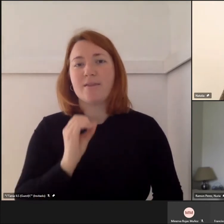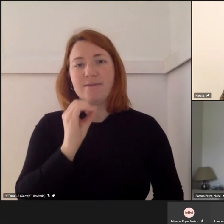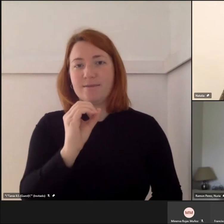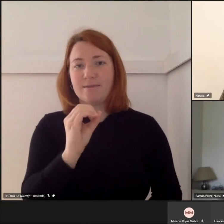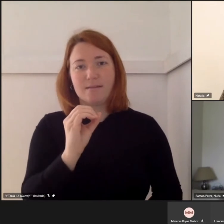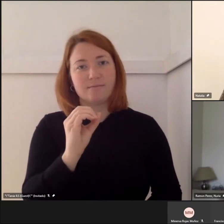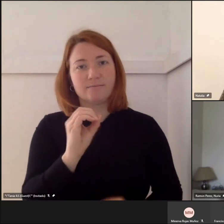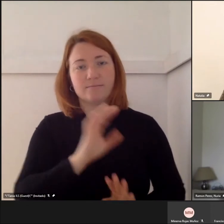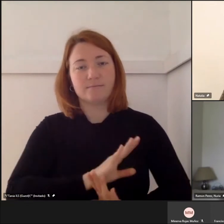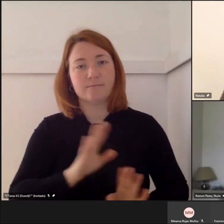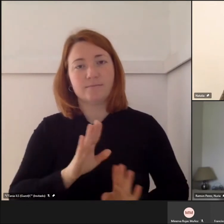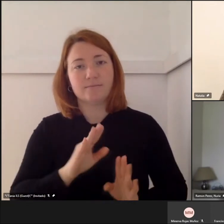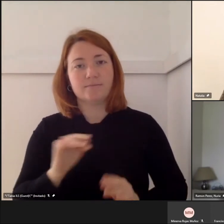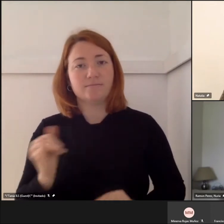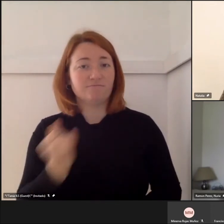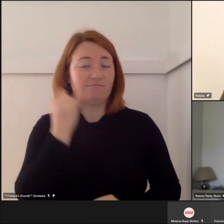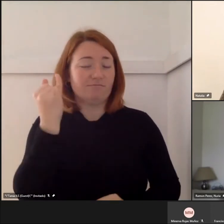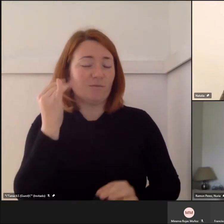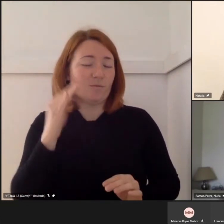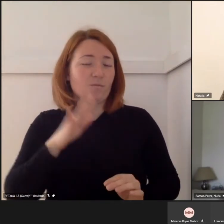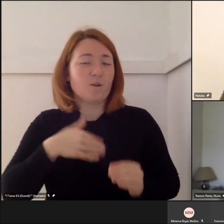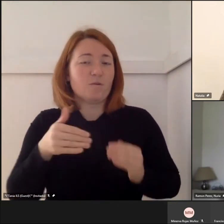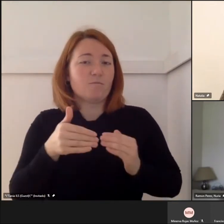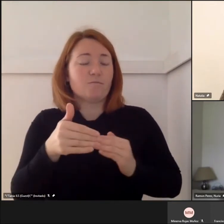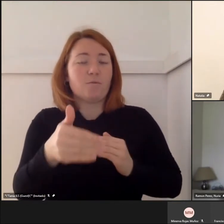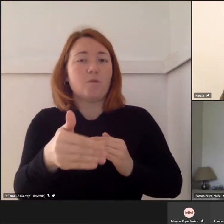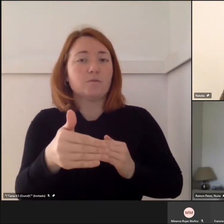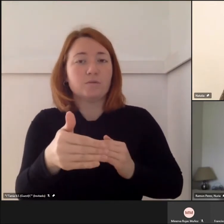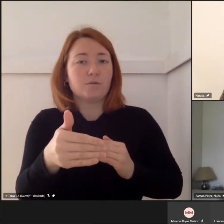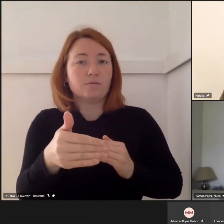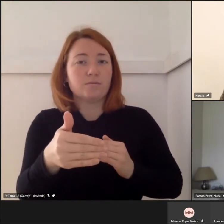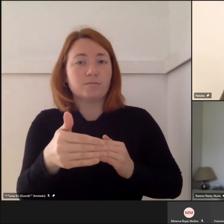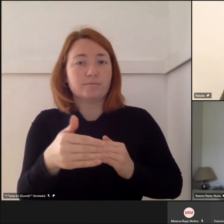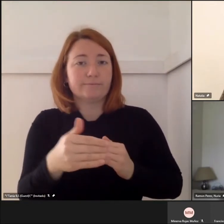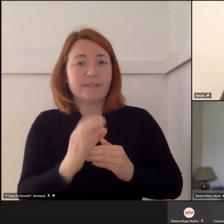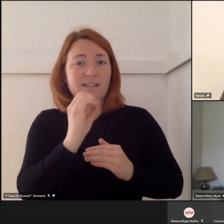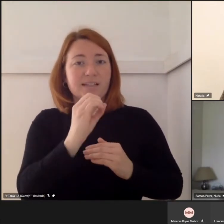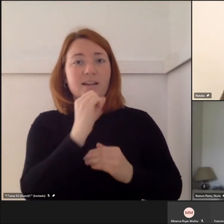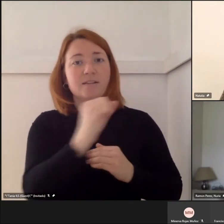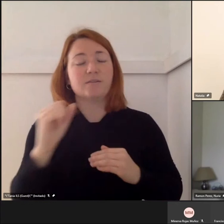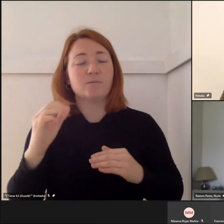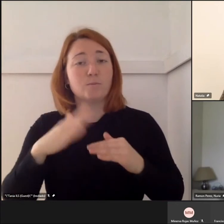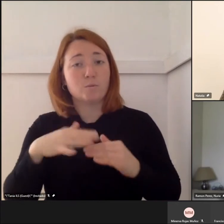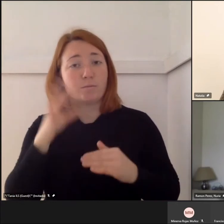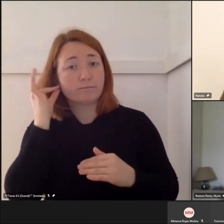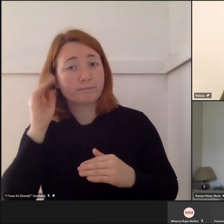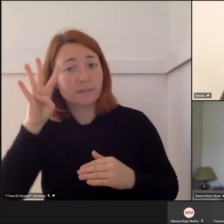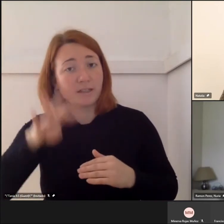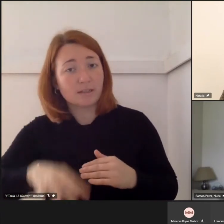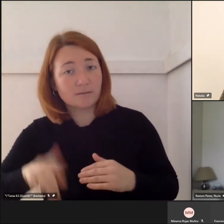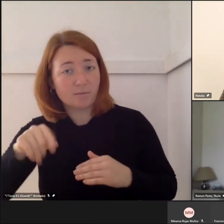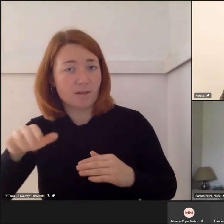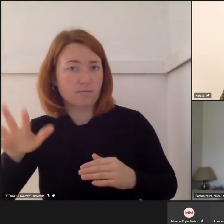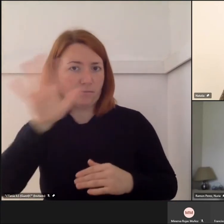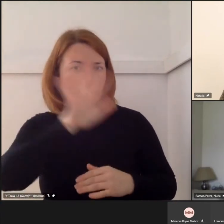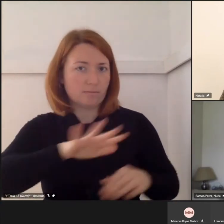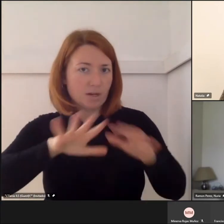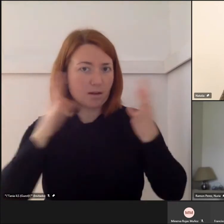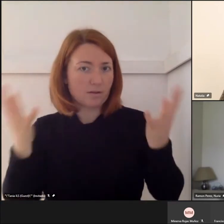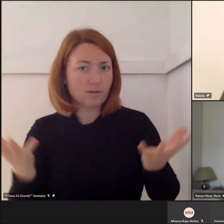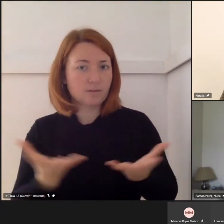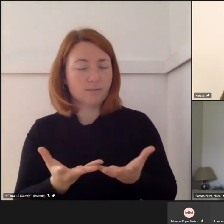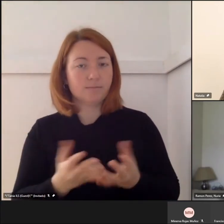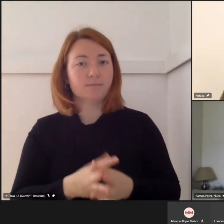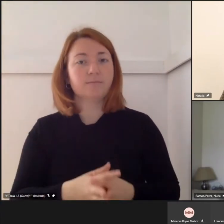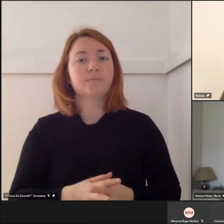aviat possible aconseguíssim aquest zero feminicidis a Catalunya i arreu del món, en definitiva, però sí que intentem fer